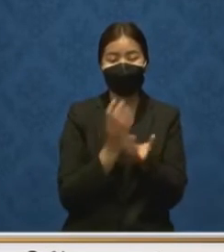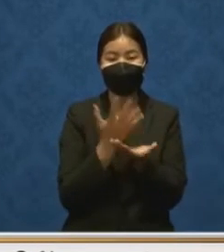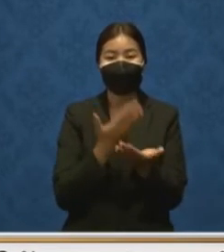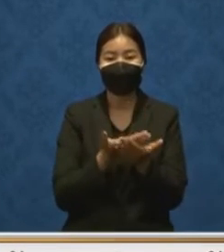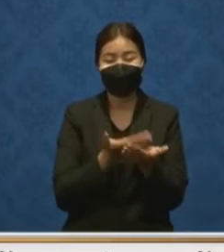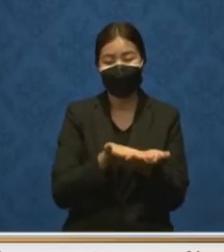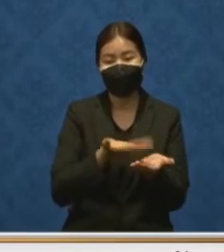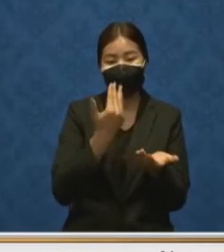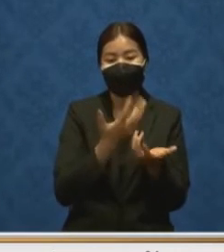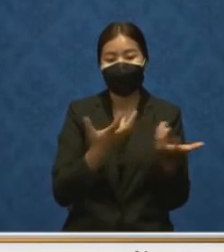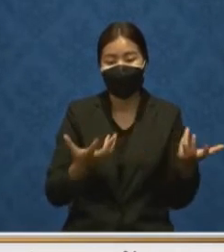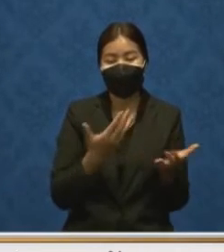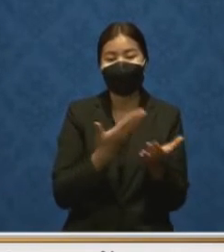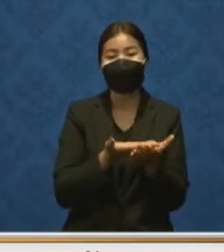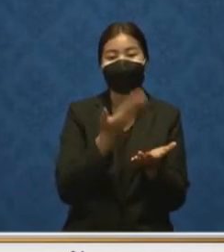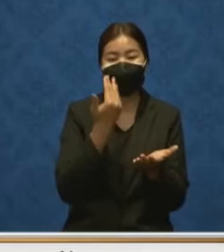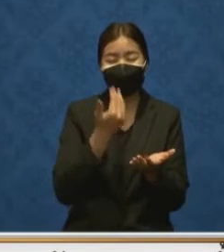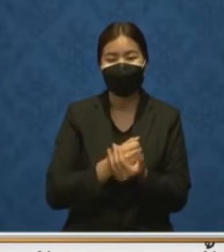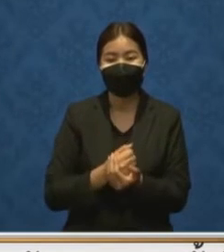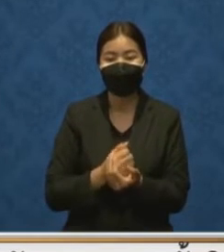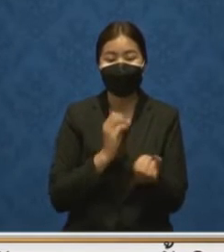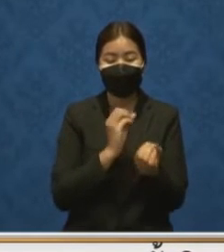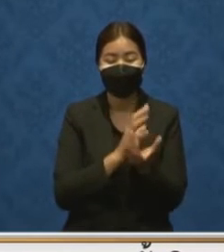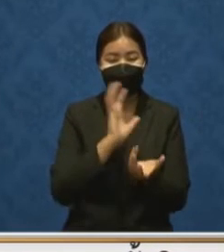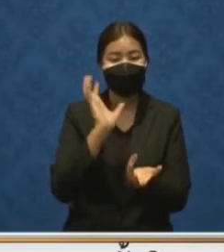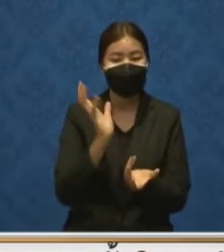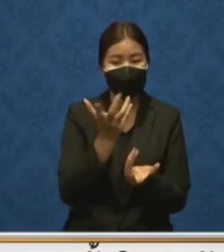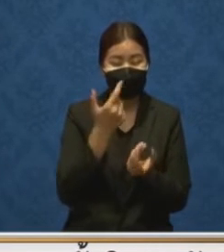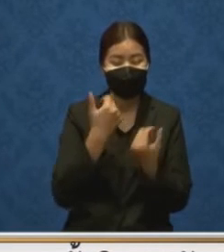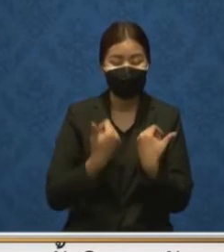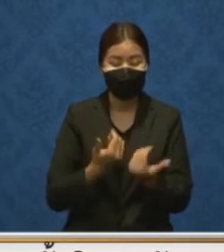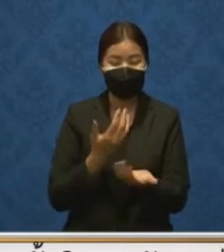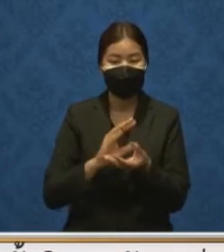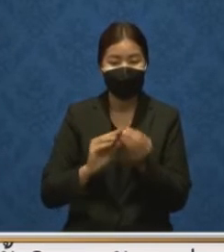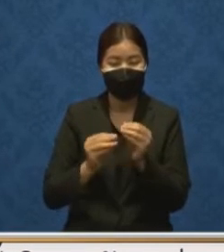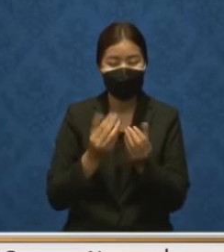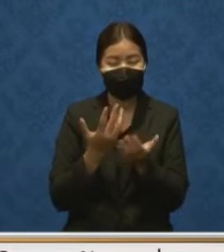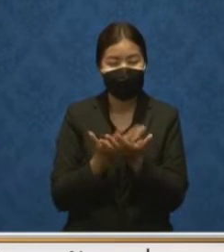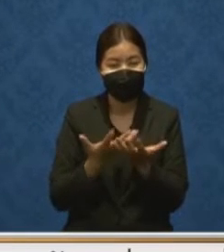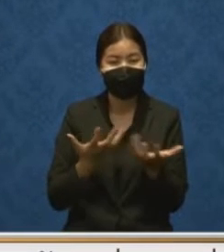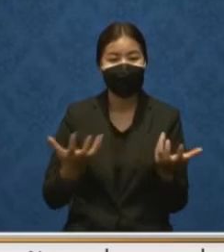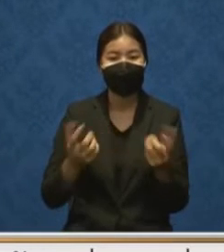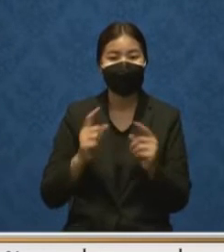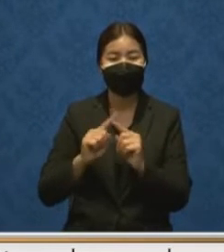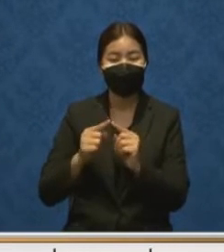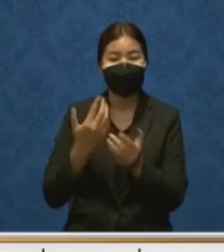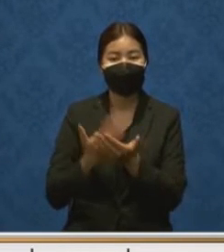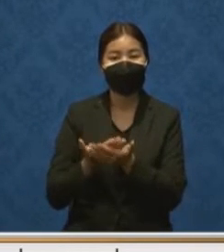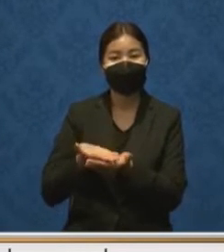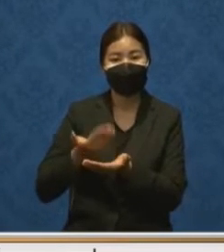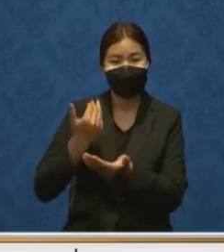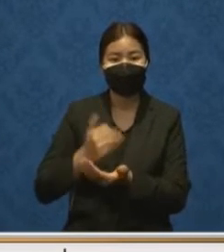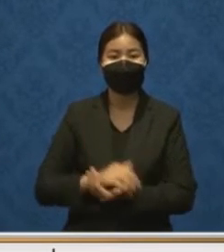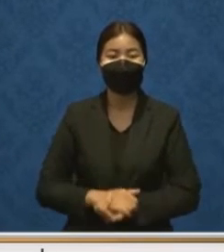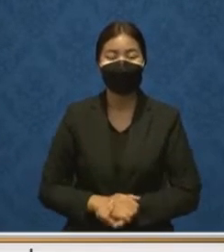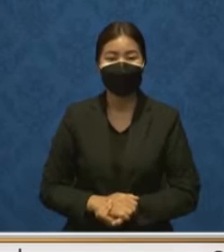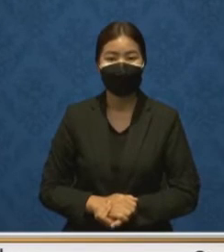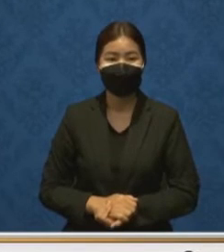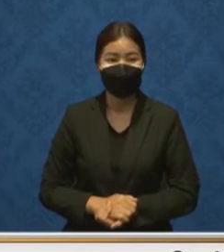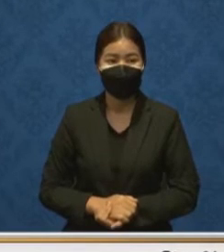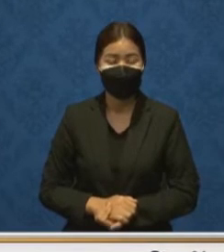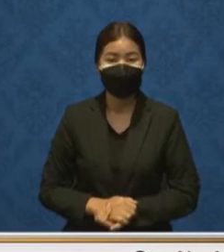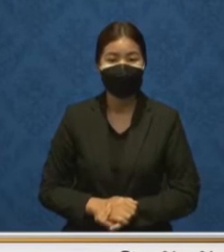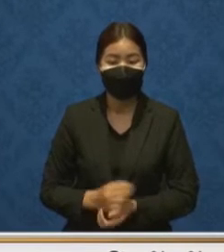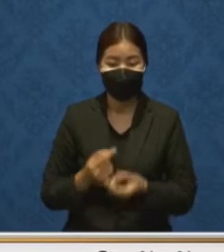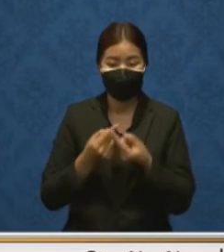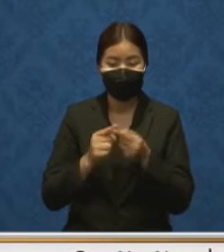เพิ่มขึ้นทั่วโลกแล้วก็ขนะเดยวกันกทำให้ตัเลขเงินเฟอเพิมขึนด้วยแต่ว่ายังไรก็ตามสำหรบพระ